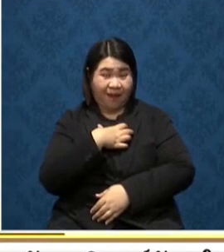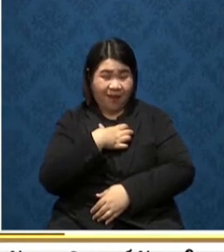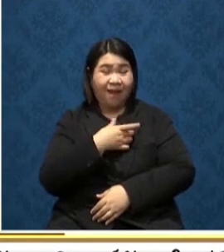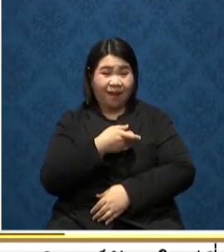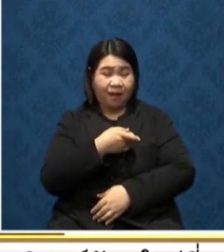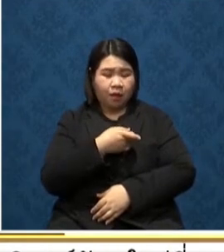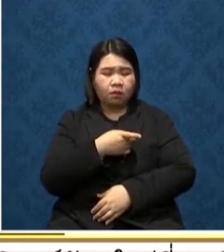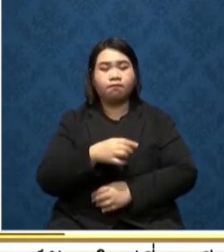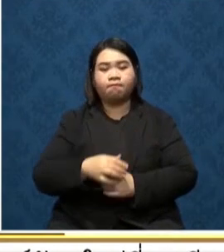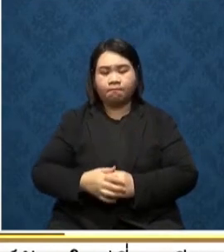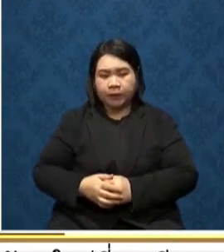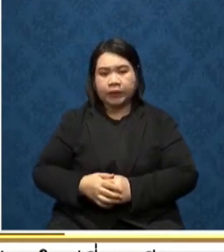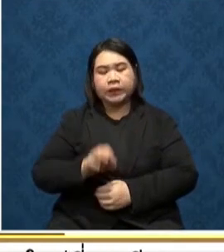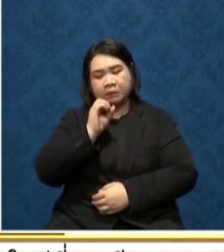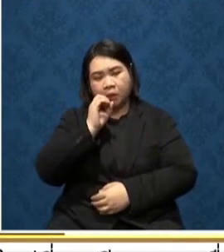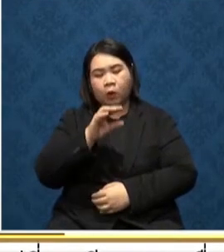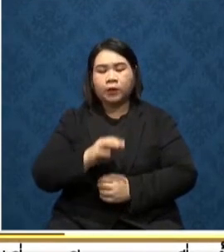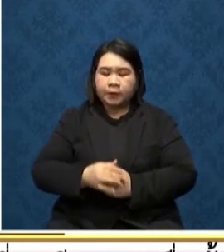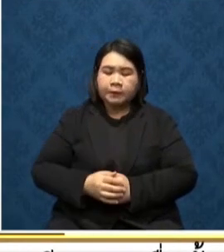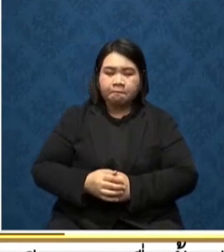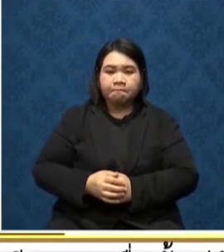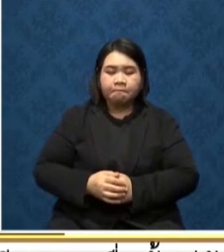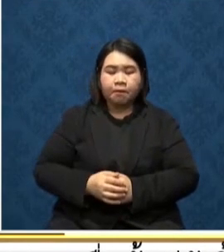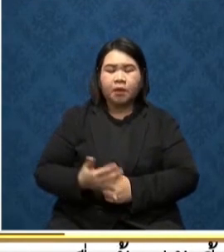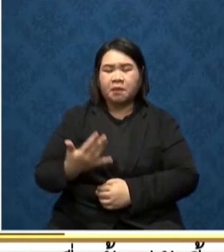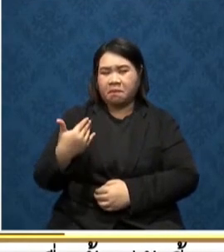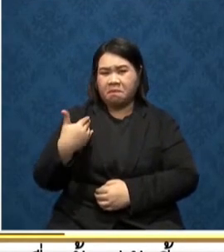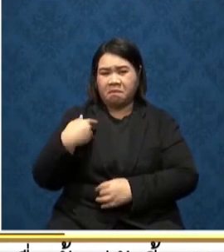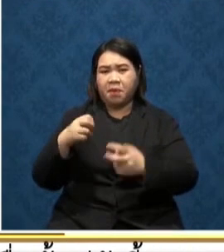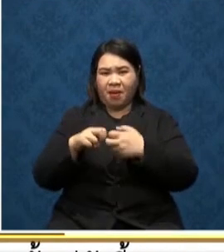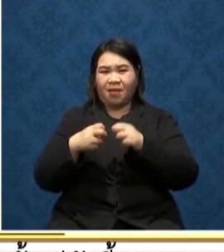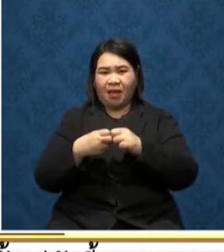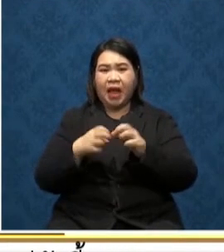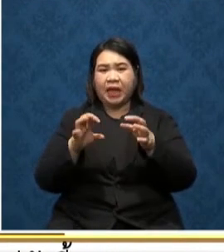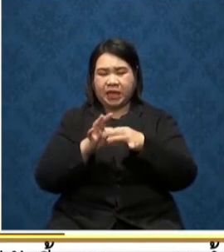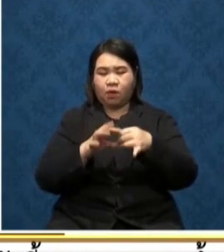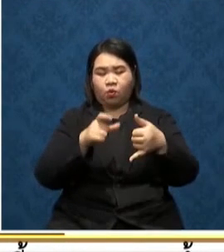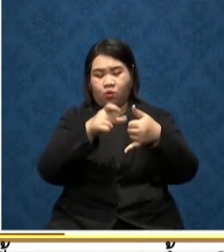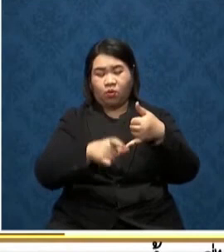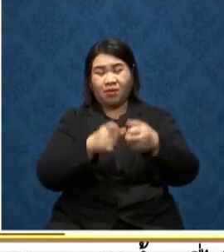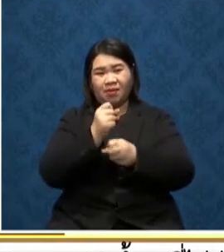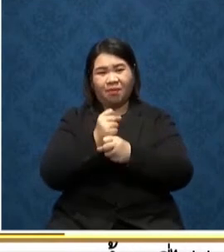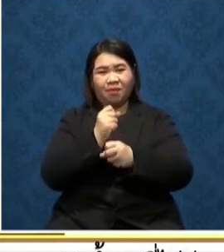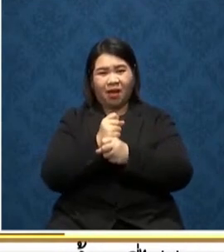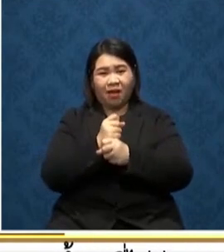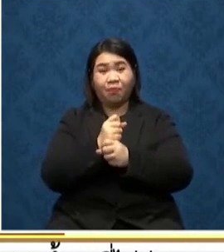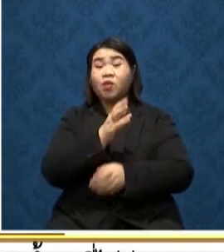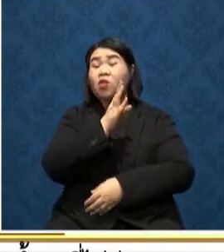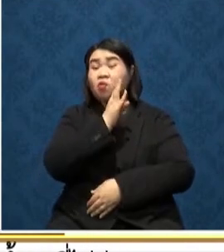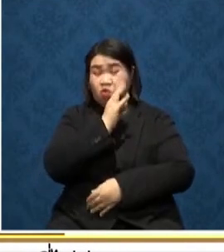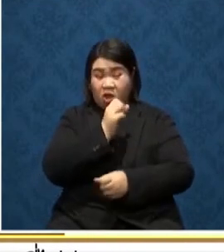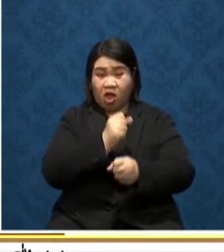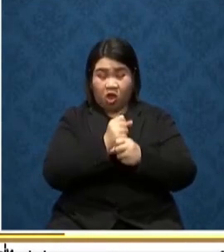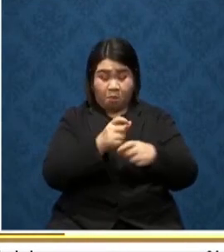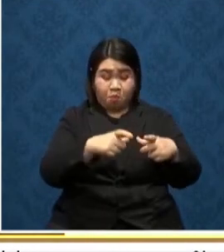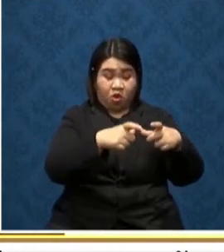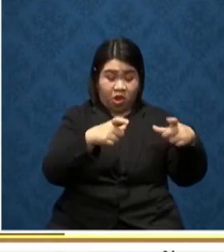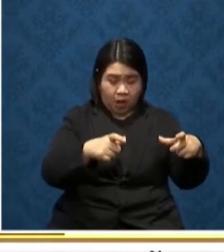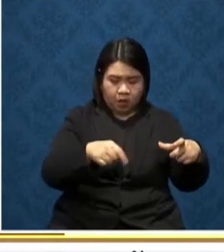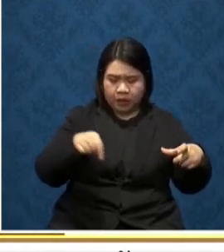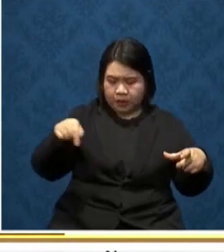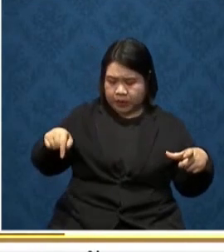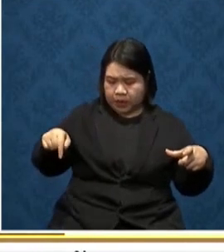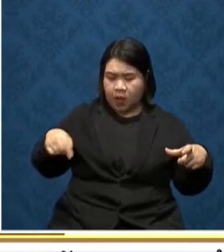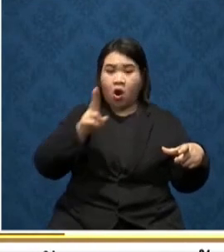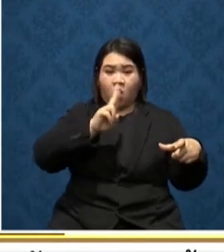นโงบาลแ่งนี้ก็ตเรีนว่วันยมีปญหาเน andereของกำลงคนถ้าทำจะต้องแบ่งคนจากสงขา